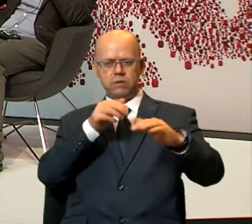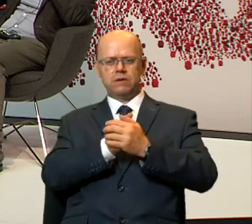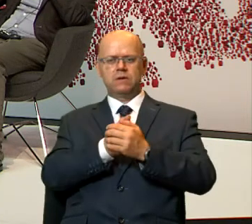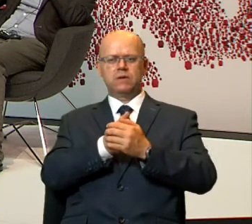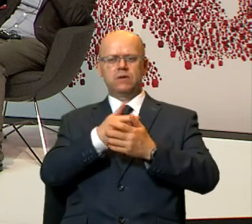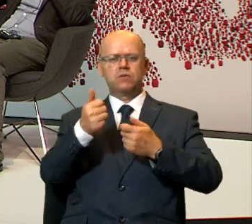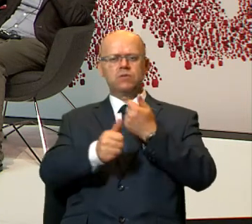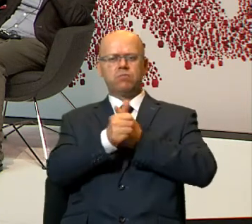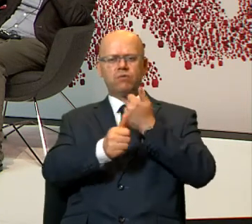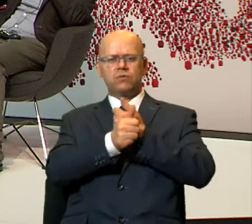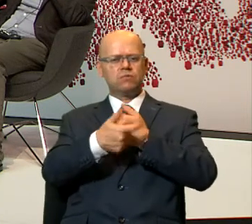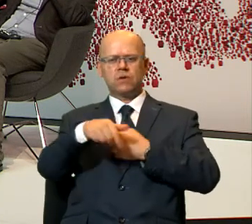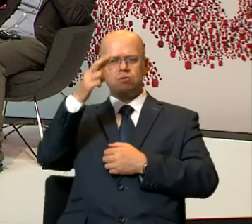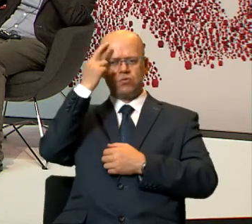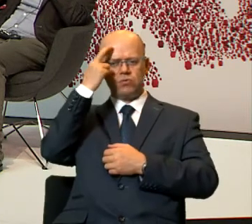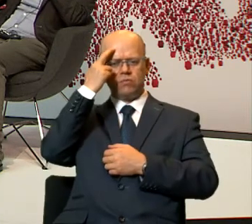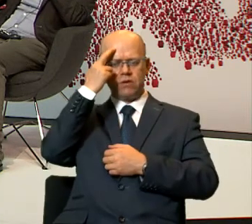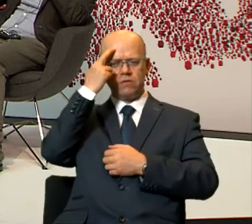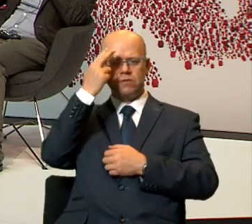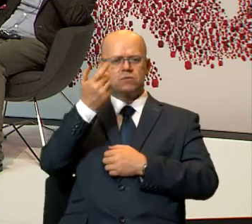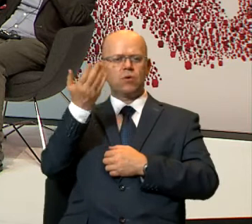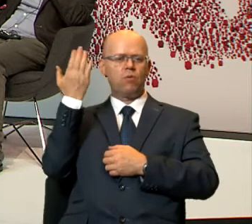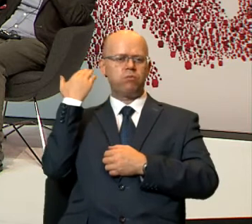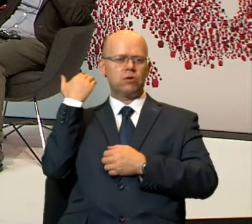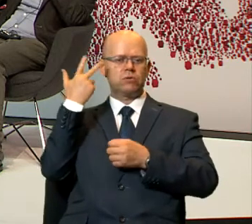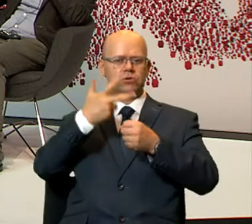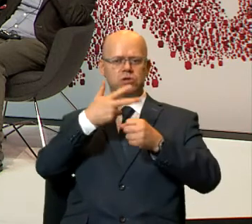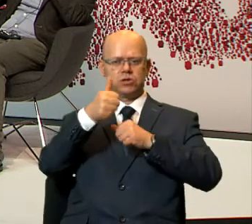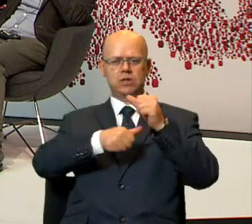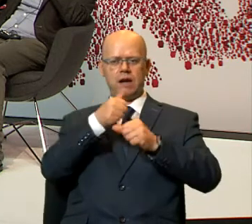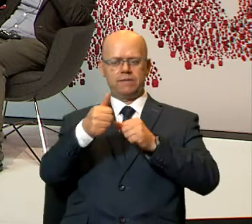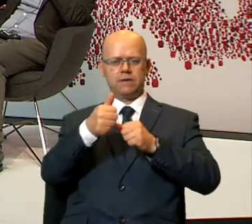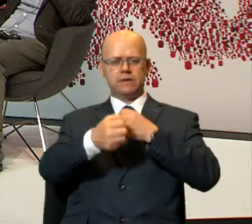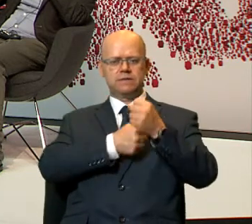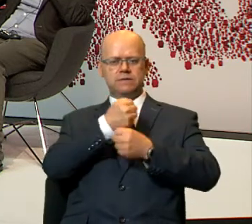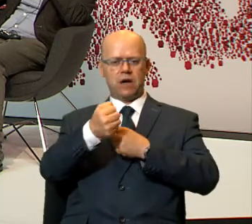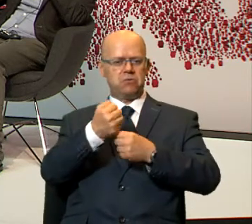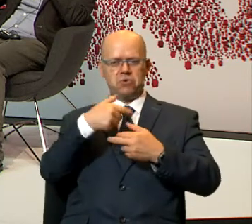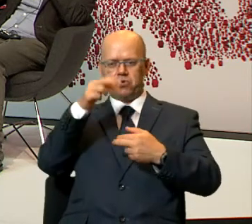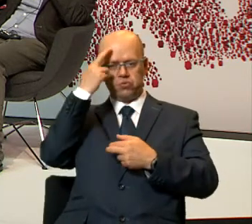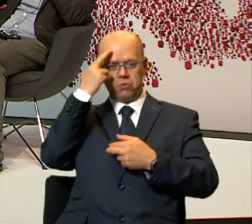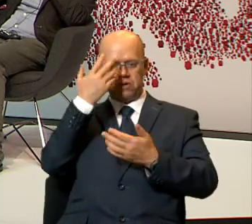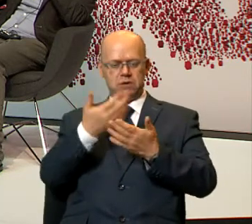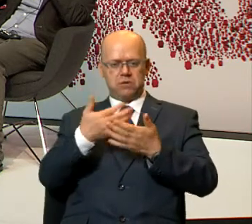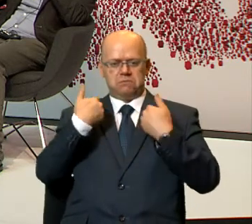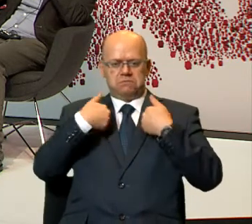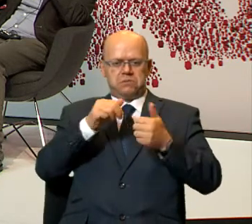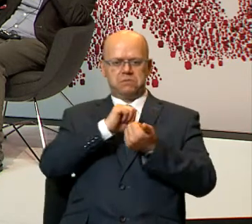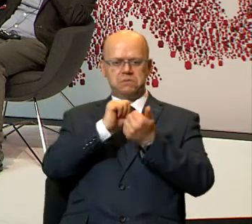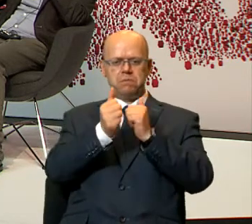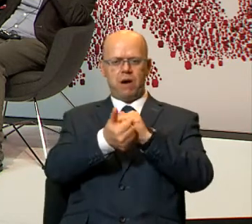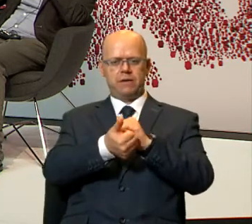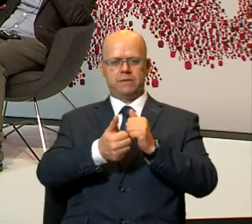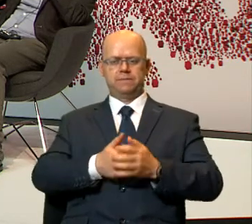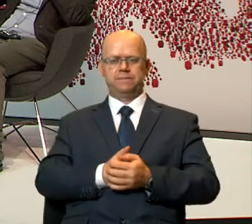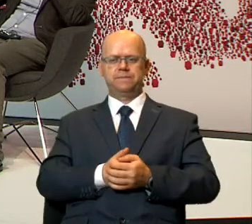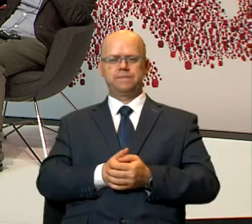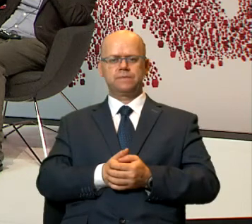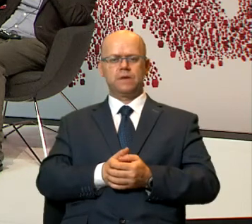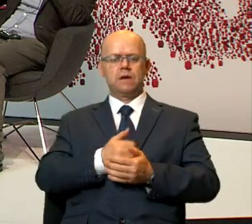się z niezrozumieniem tego, co się przez ostatnie 30 lat w Polsce działo. I rzeczywiście tu akurat pewnie nie